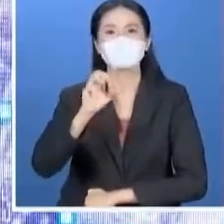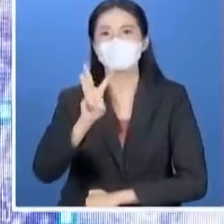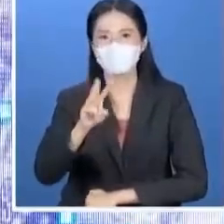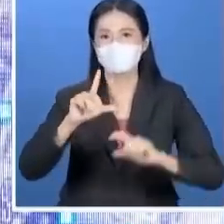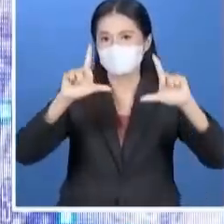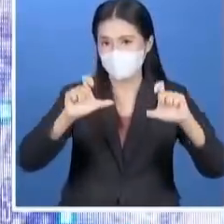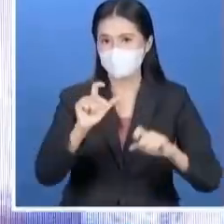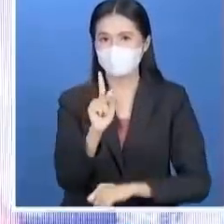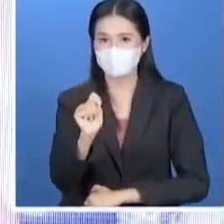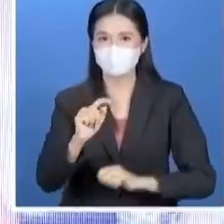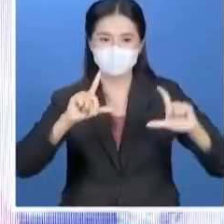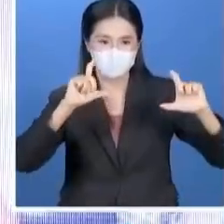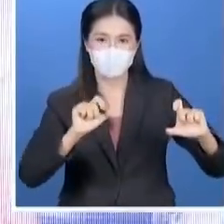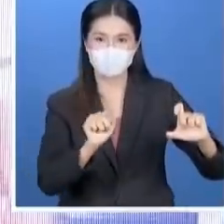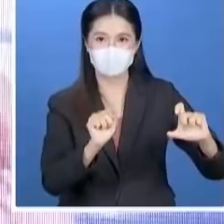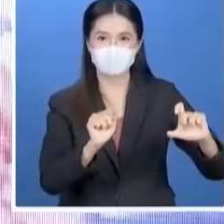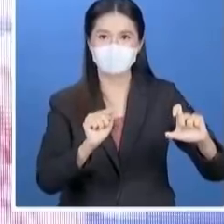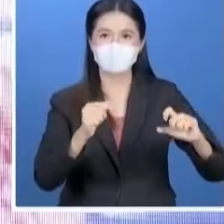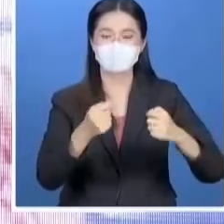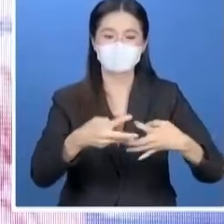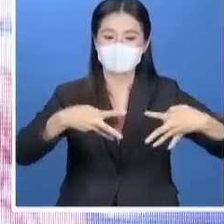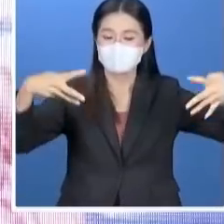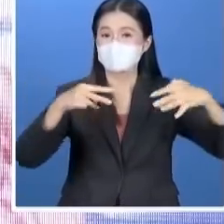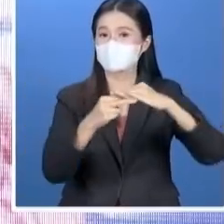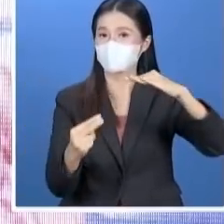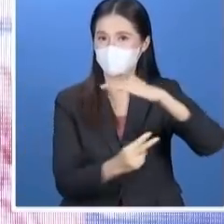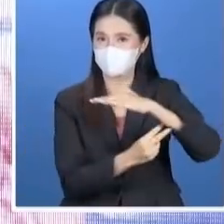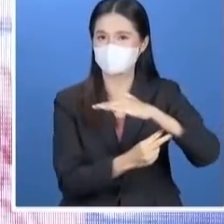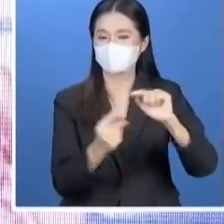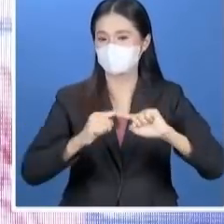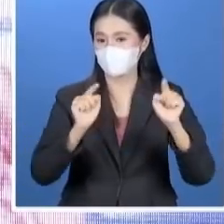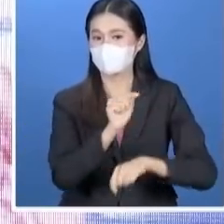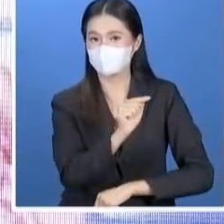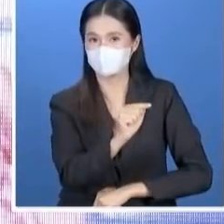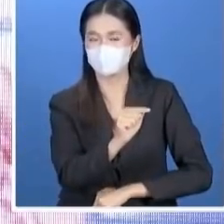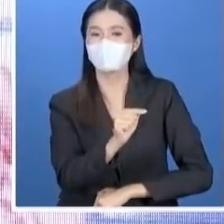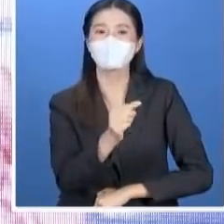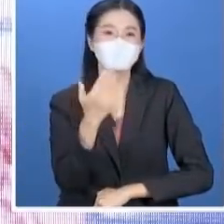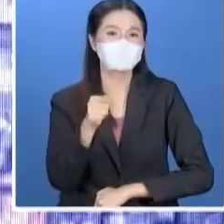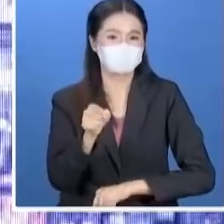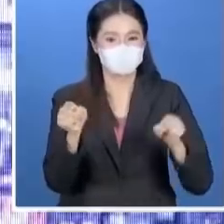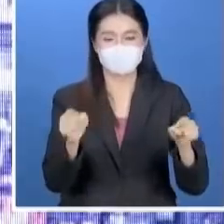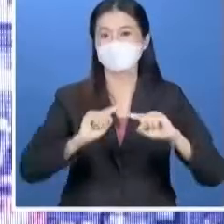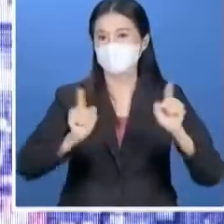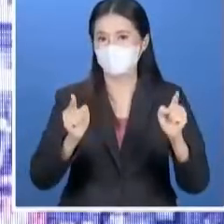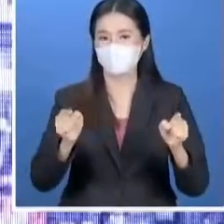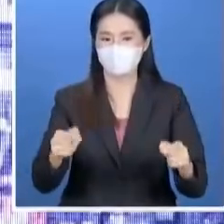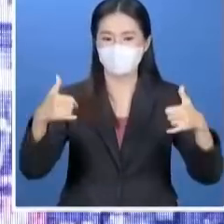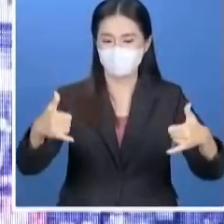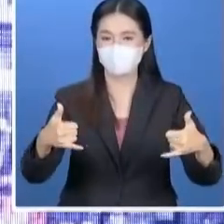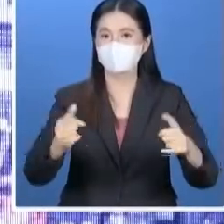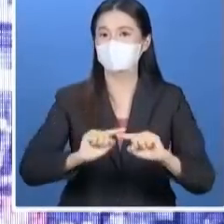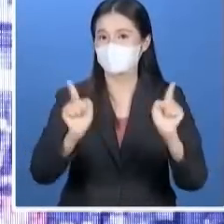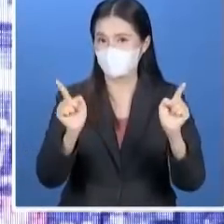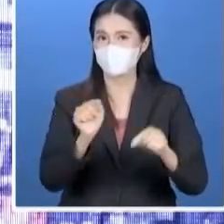ได้ถ่ายภาพกระติกไว้โดยมุมของสะพานจะสอดคล้องจะเป็นคนละมุมกับภาพโรเบิร์ตเมื่อสักครู่เพราะอยู่คนละฝั่งของสะพ